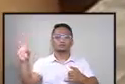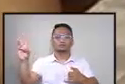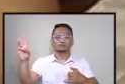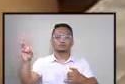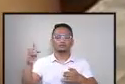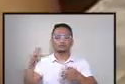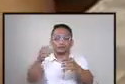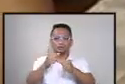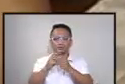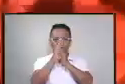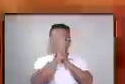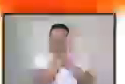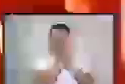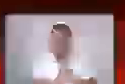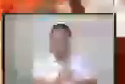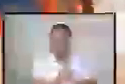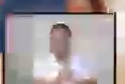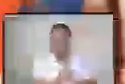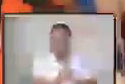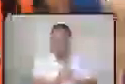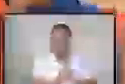ang respeto ng koponan.